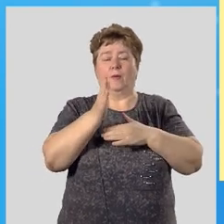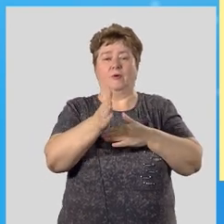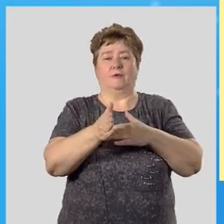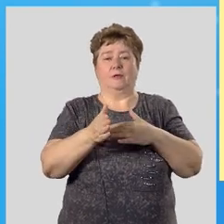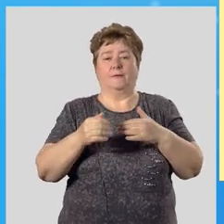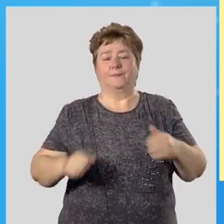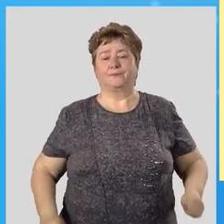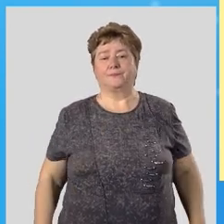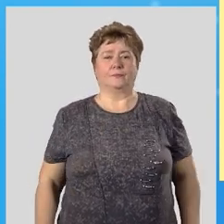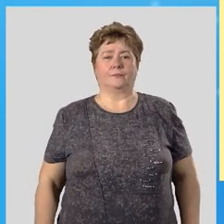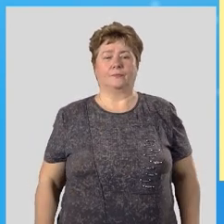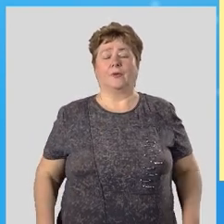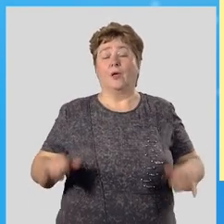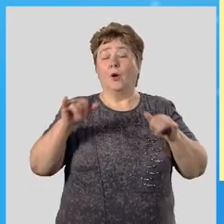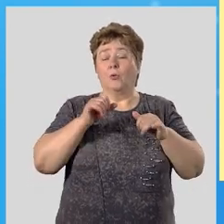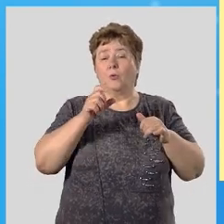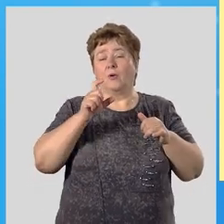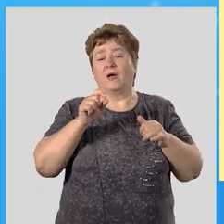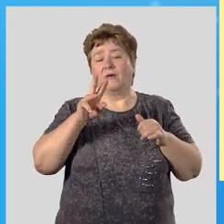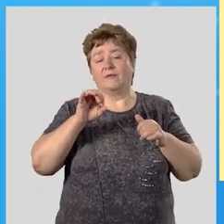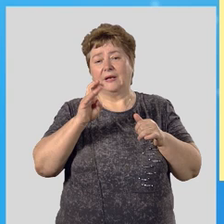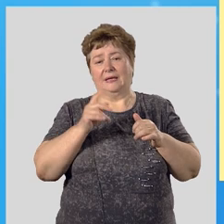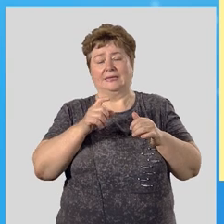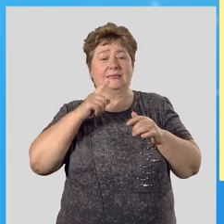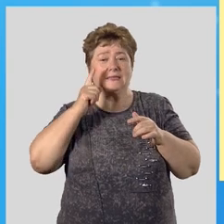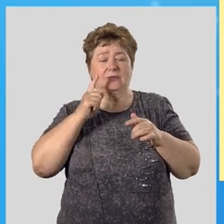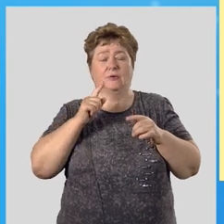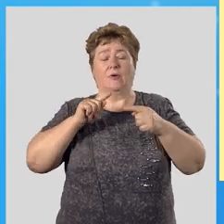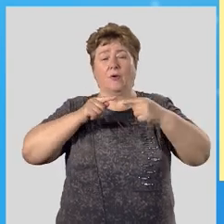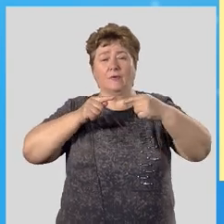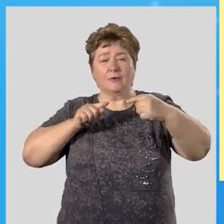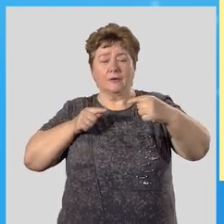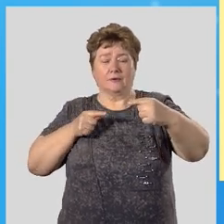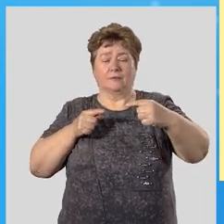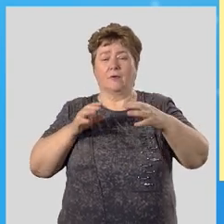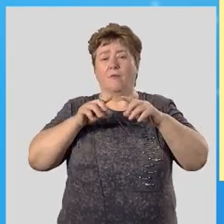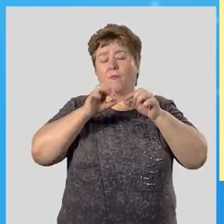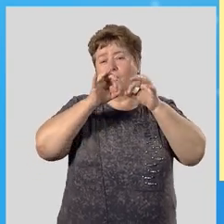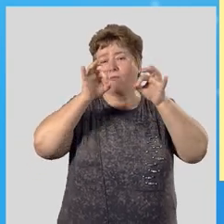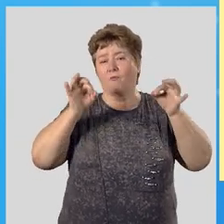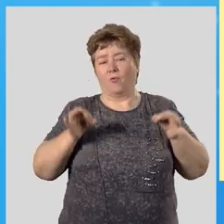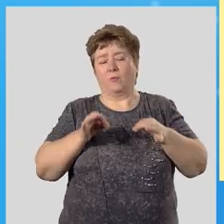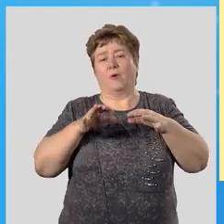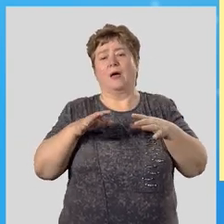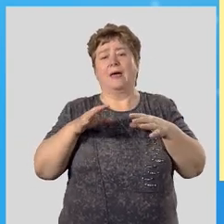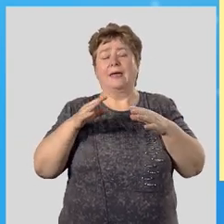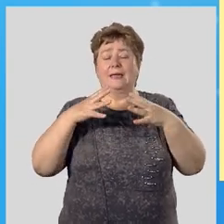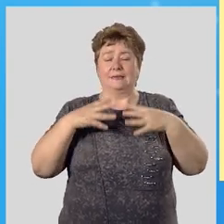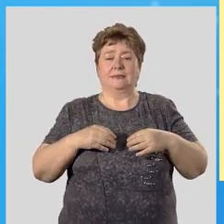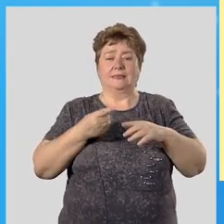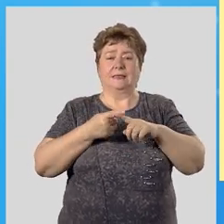направлениях. У эвглены зеленой веретеновидная форма тела.